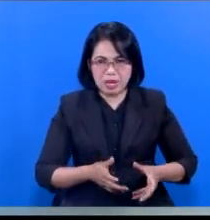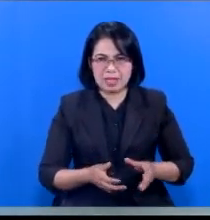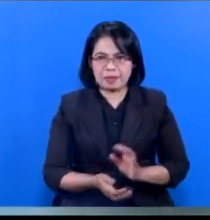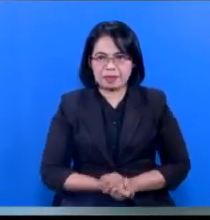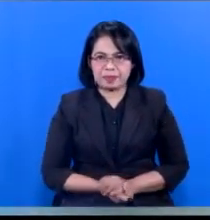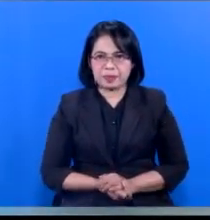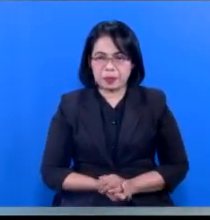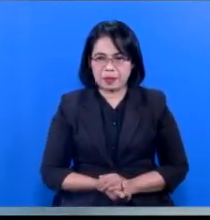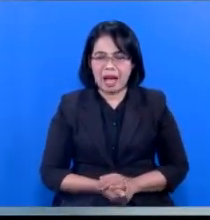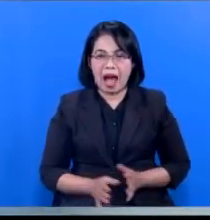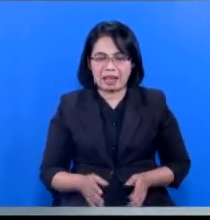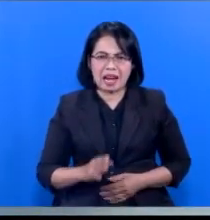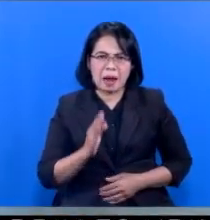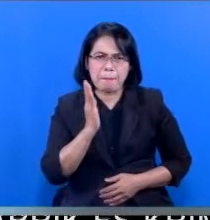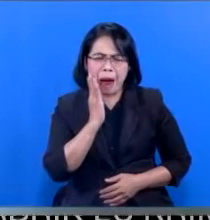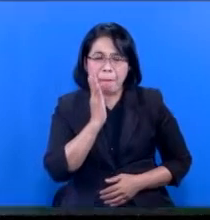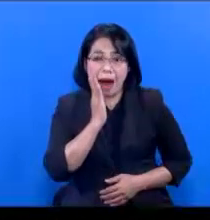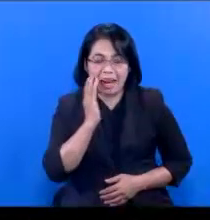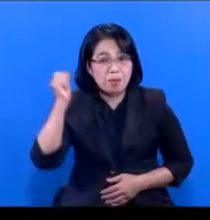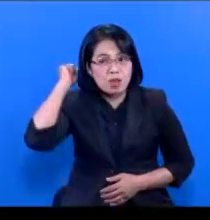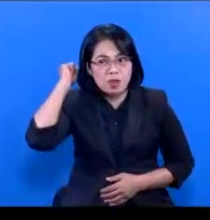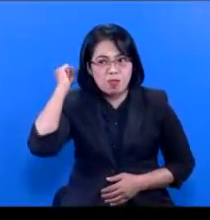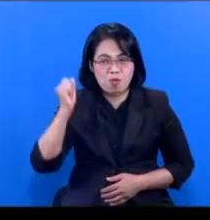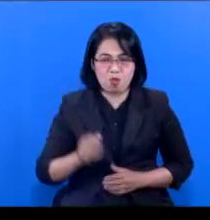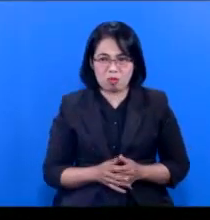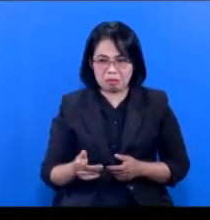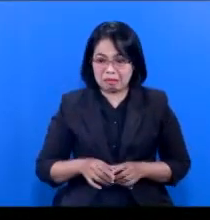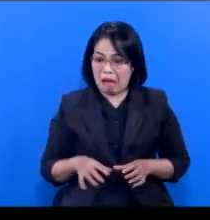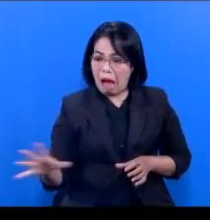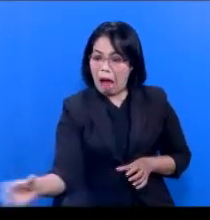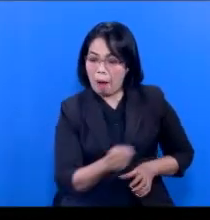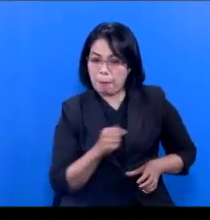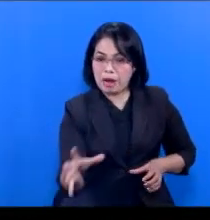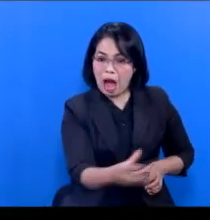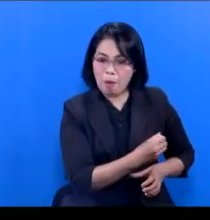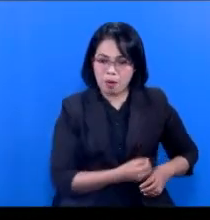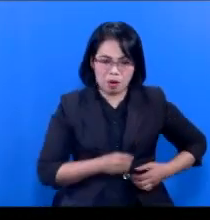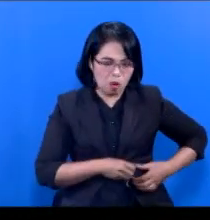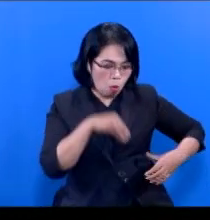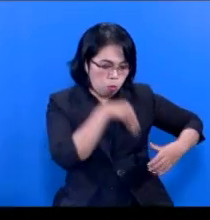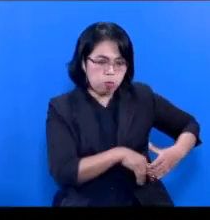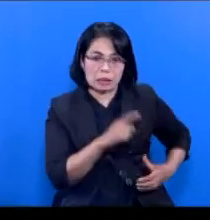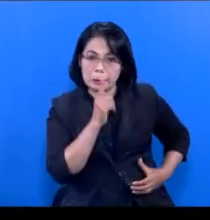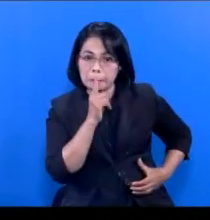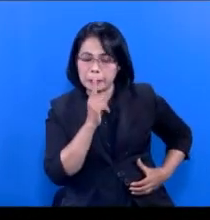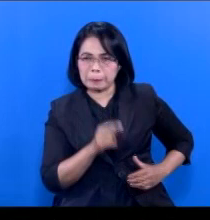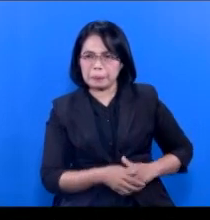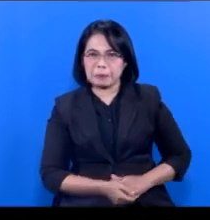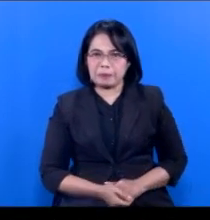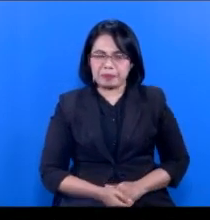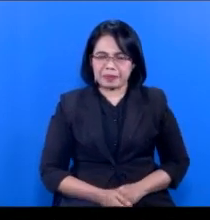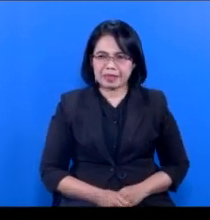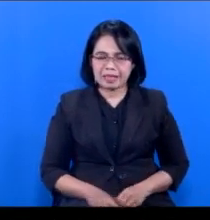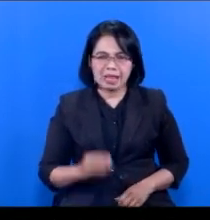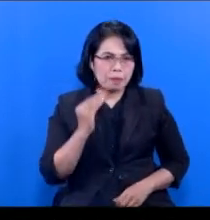mengambil beberapa kerudung dan dimasukkan ke balik pakaiannya. Dari keterangan penjaga toko, 2 orang pelaku bertanya ke dalam toko, sementara